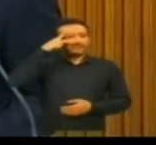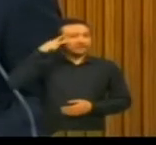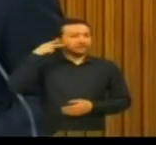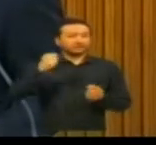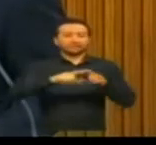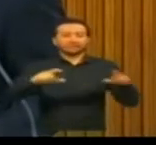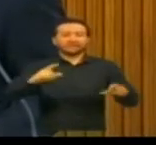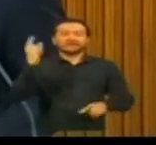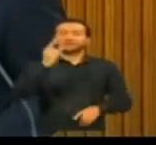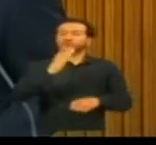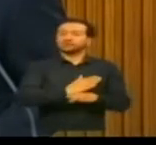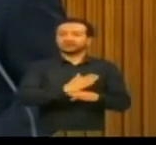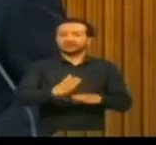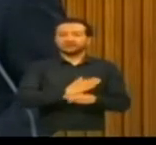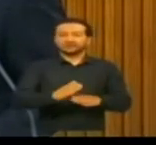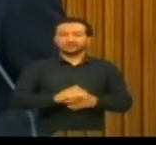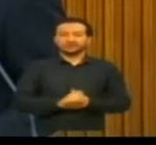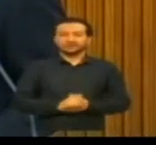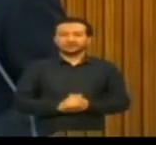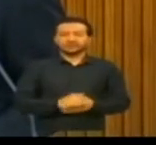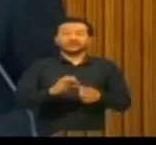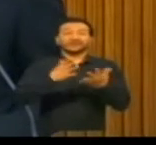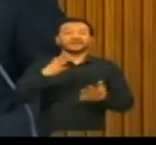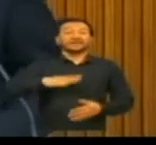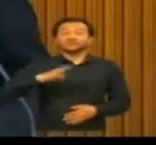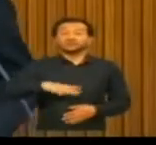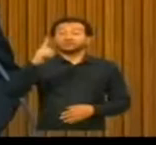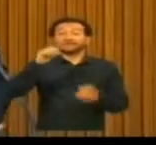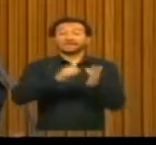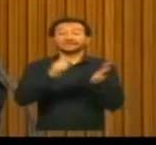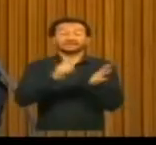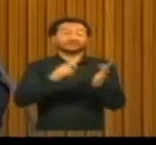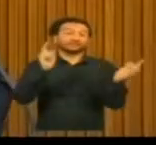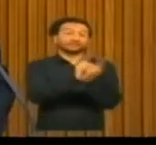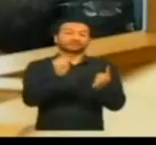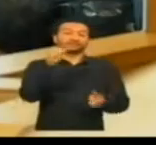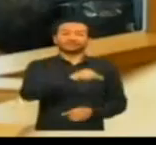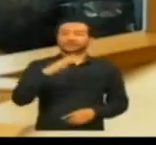plakayla niçin geziyor onlar? Ve ne istiyorlar bir gazeteciden?